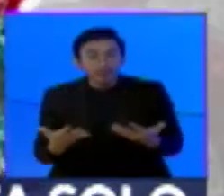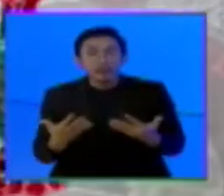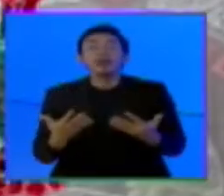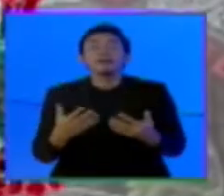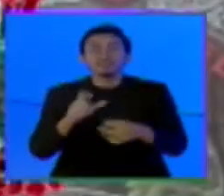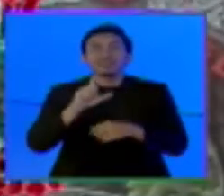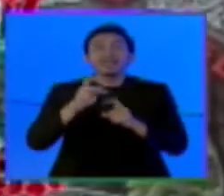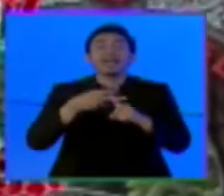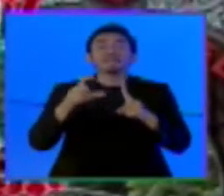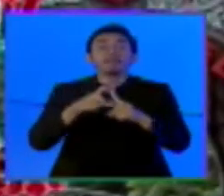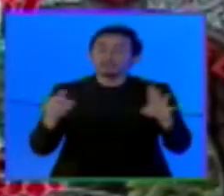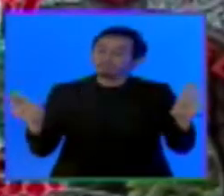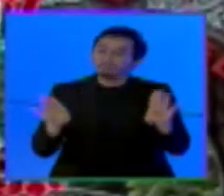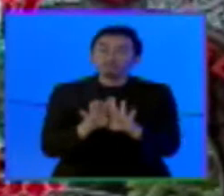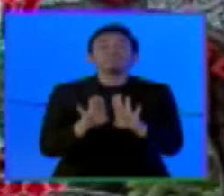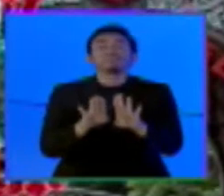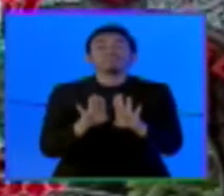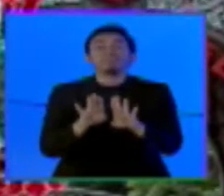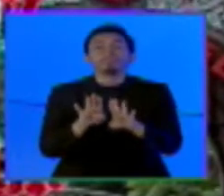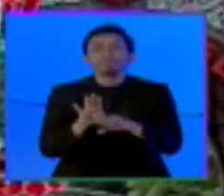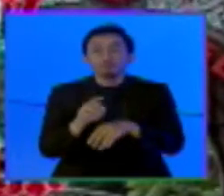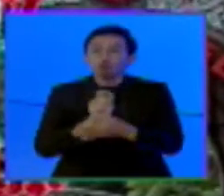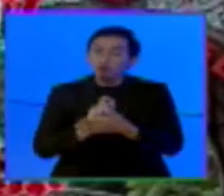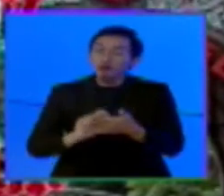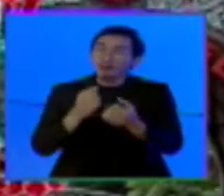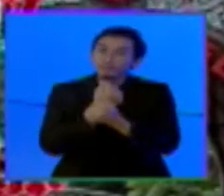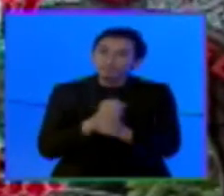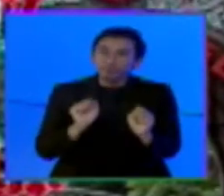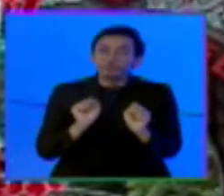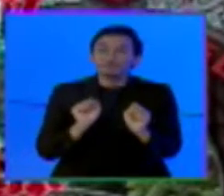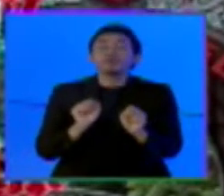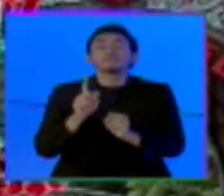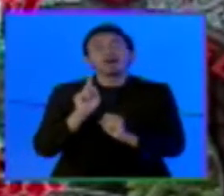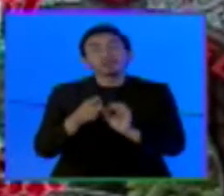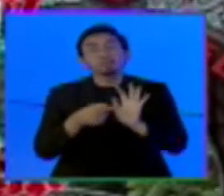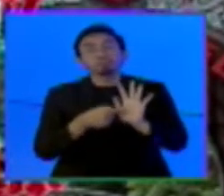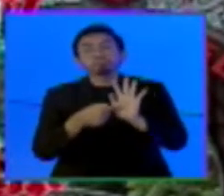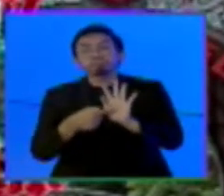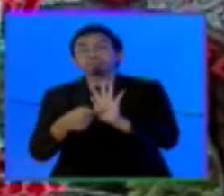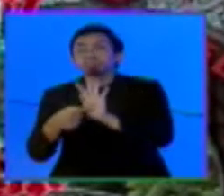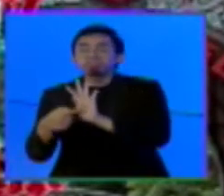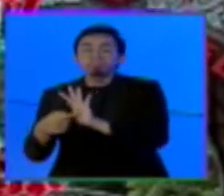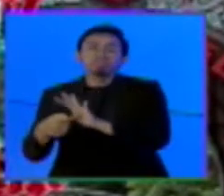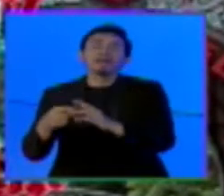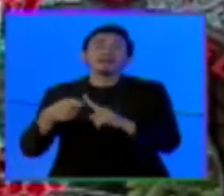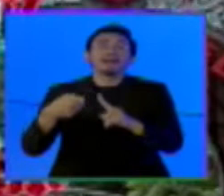ditiadakan, sekolah diliburkan, pentas WO Sriwedari Ketoprak